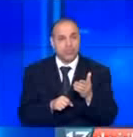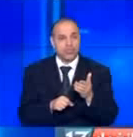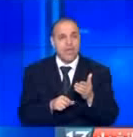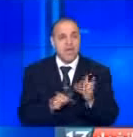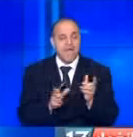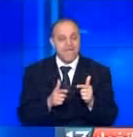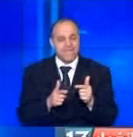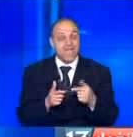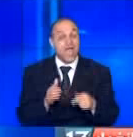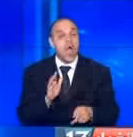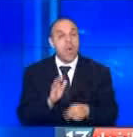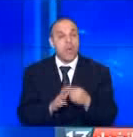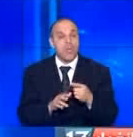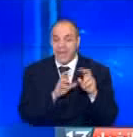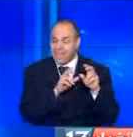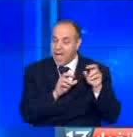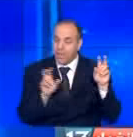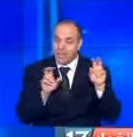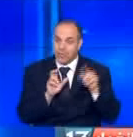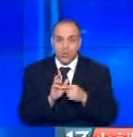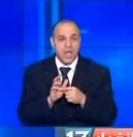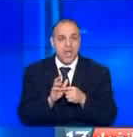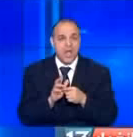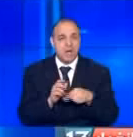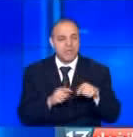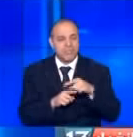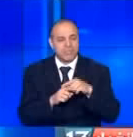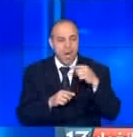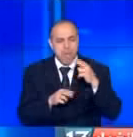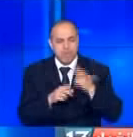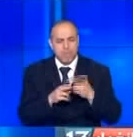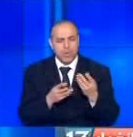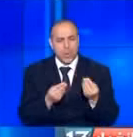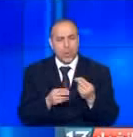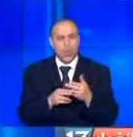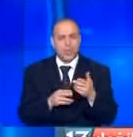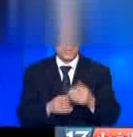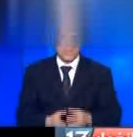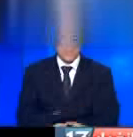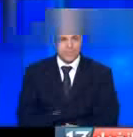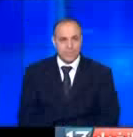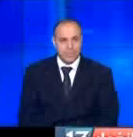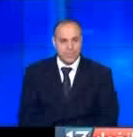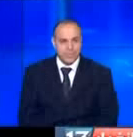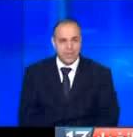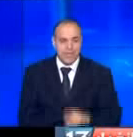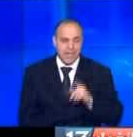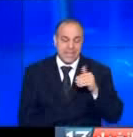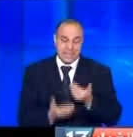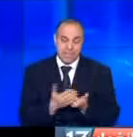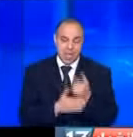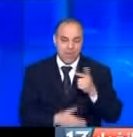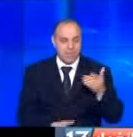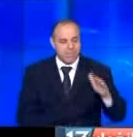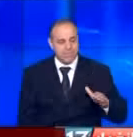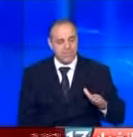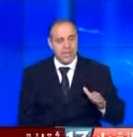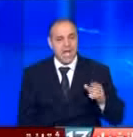عايشة راجل فيما يتعلق بالأعمال بالأبيض والأسود. الله فيكم، هذا من مكارم أخلاقكم ومن